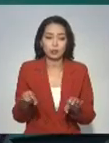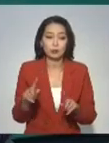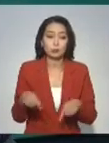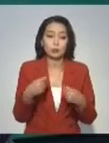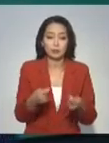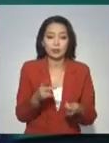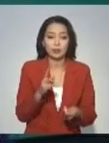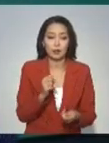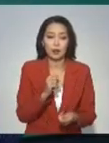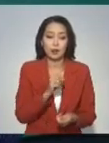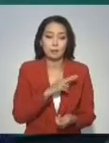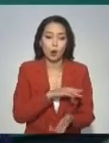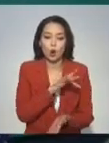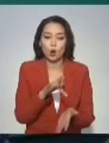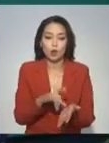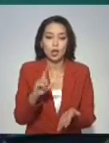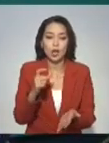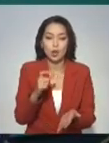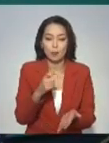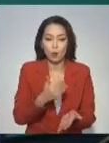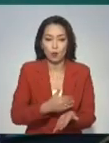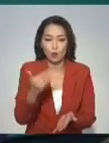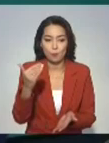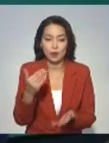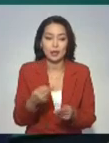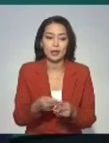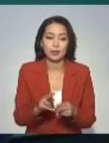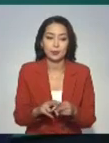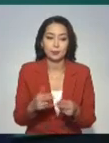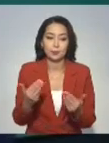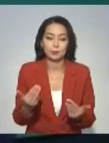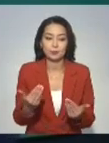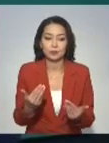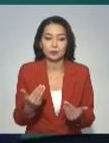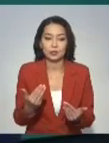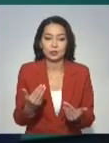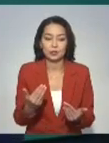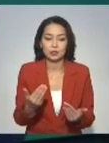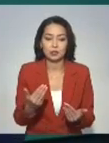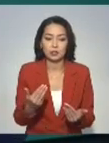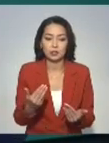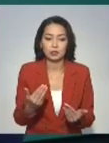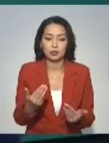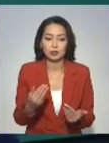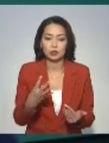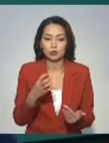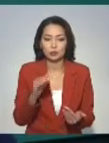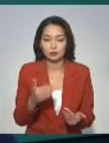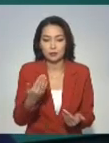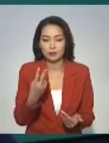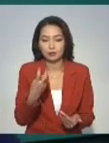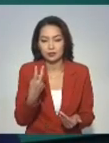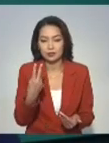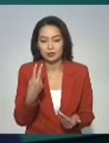на баланс города Экибастуза. Да? И вот из 400, сколько там было, 20